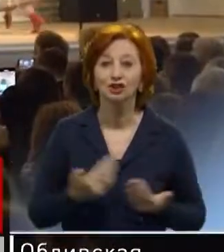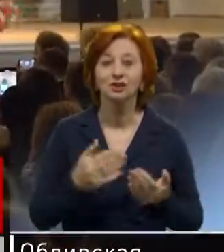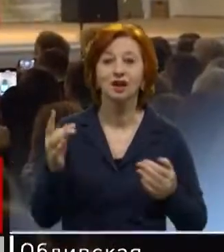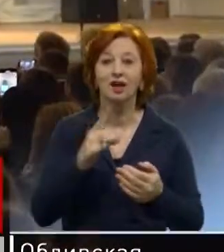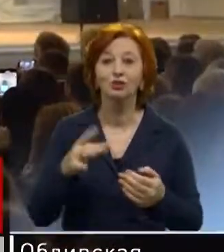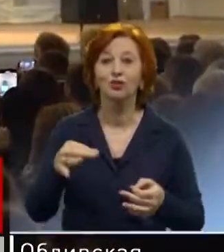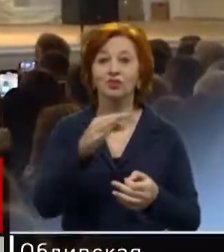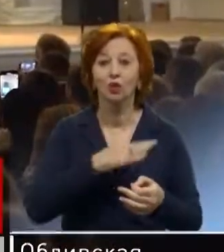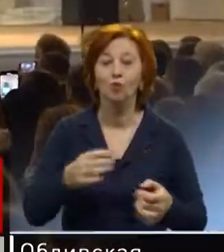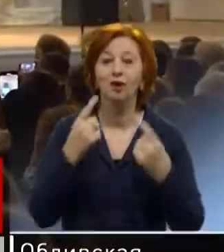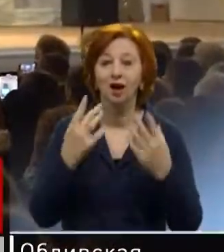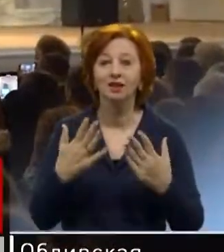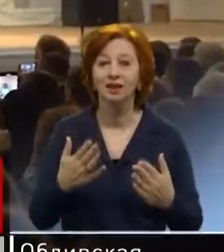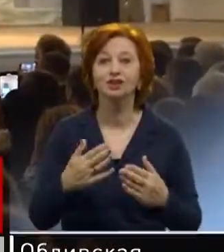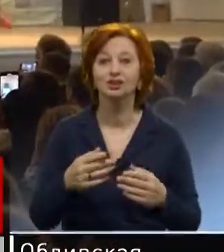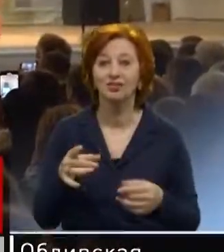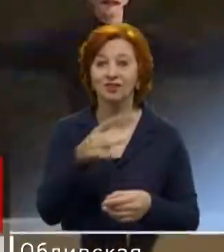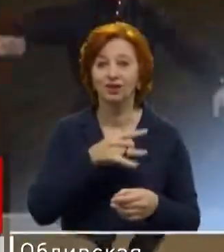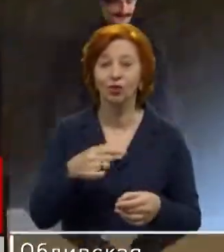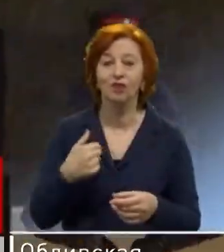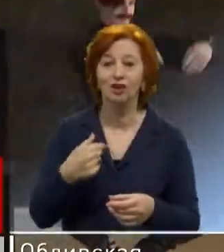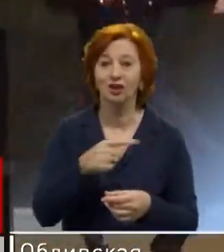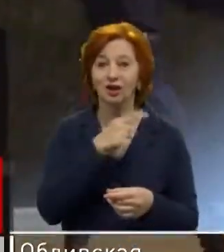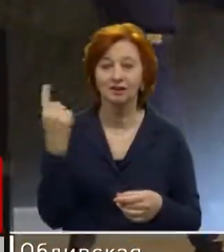области, и многих-многих регионов нашей России.